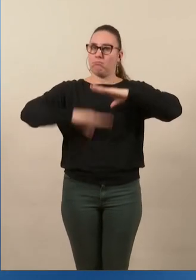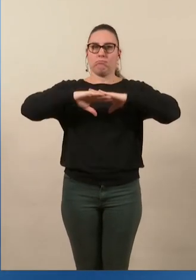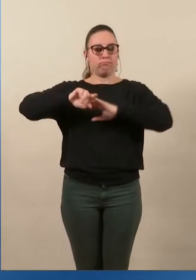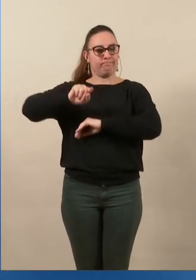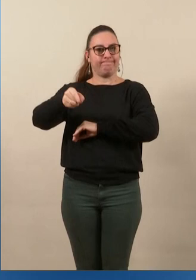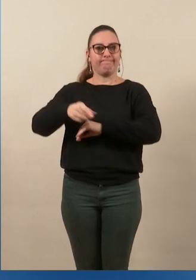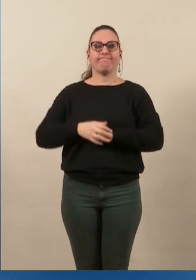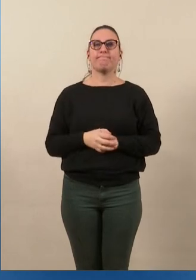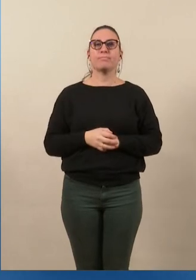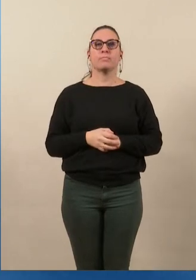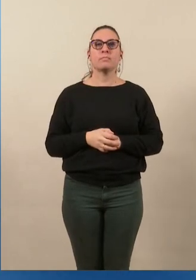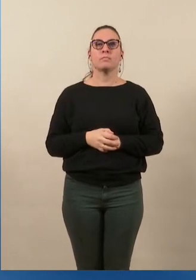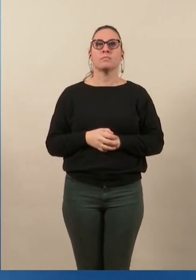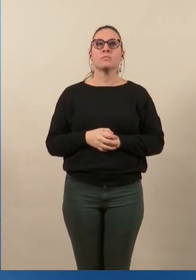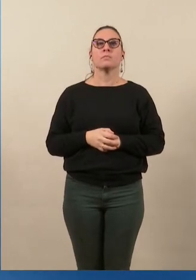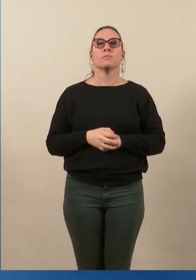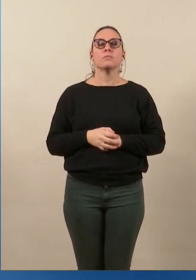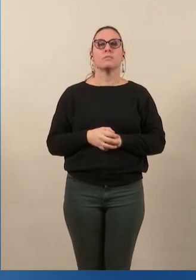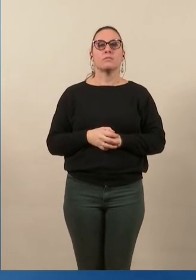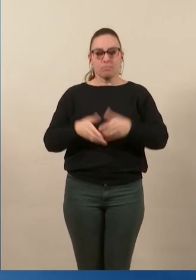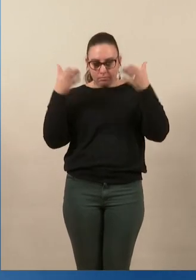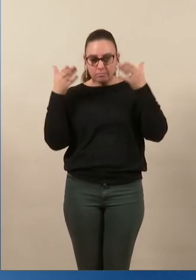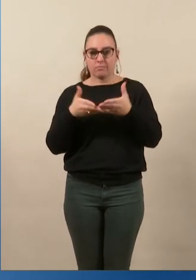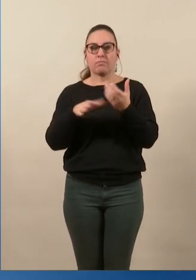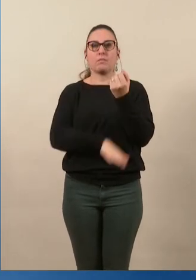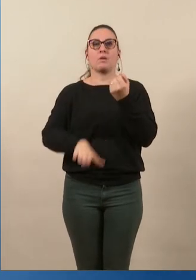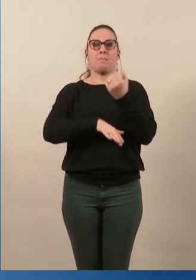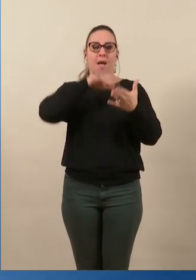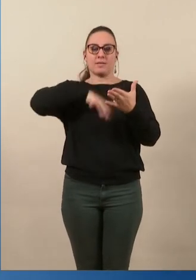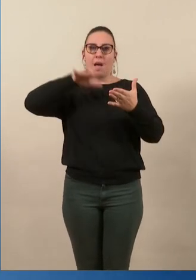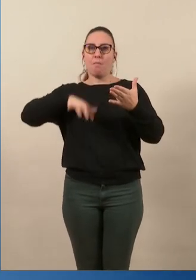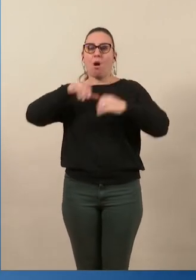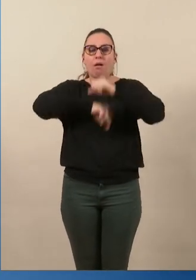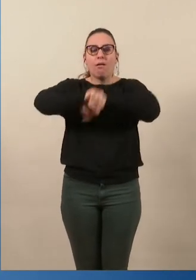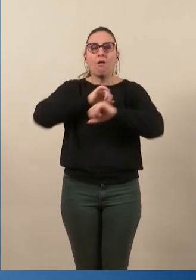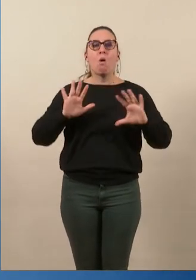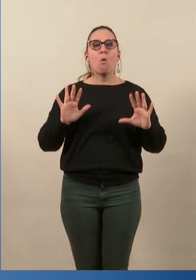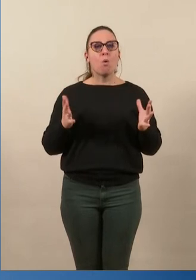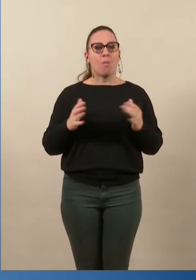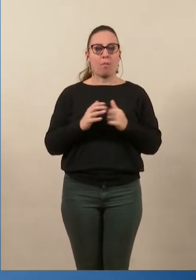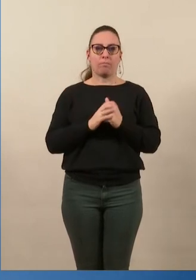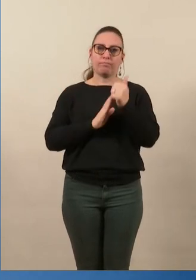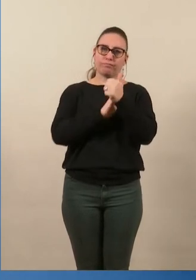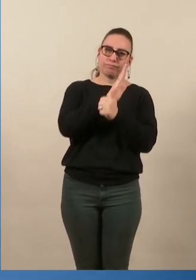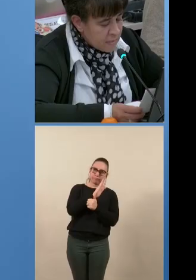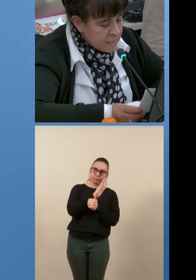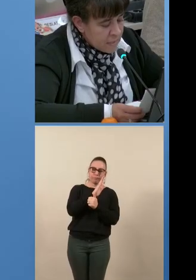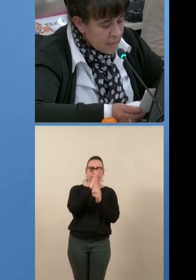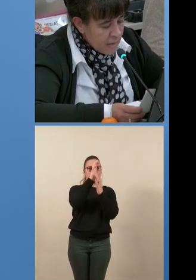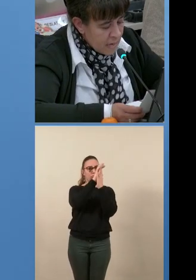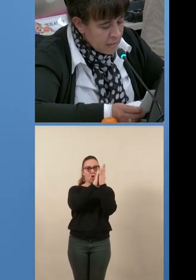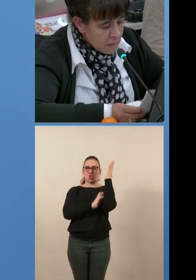environnemental le cœur de ce rapport est structuré de la manière suivante tout d'abord un chapitre est